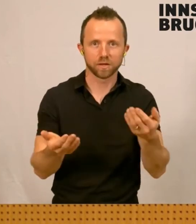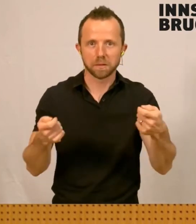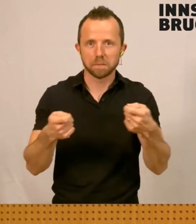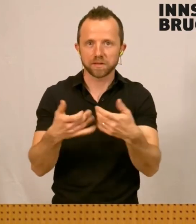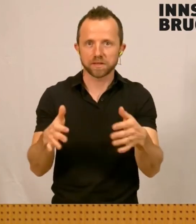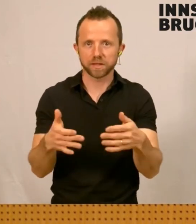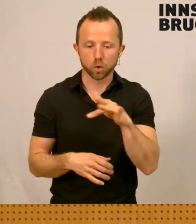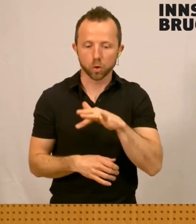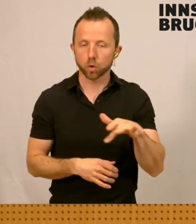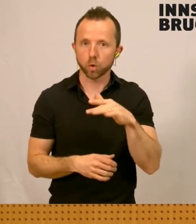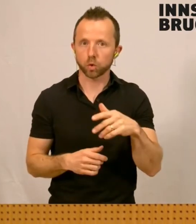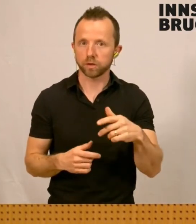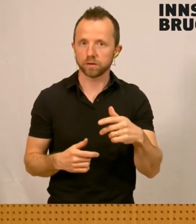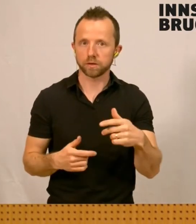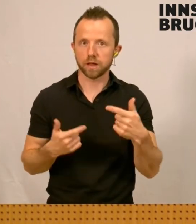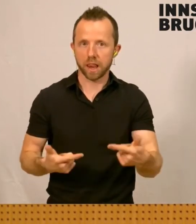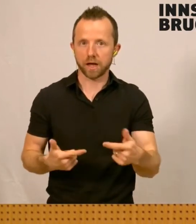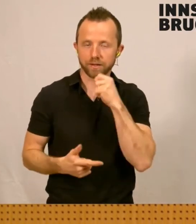kennt, noch durchsteigen?